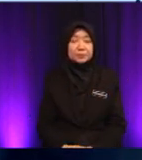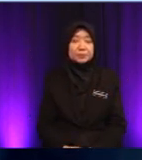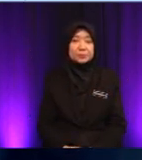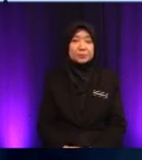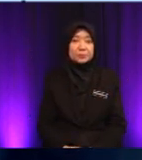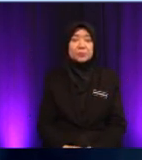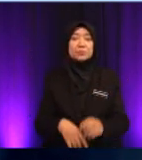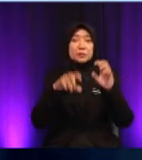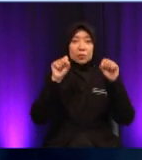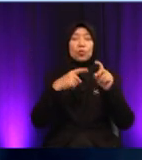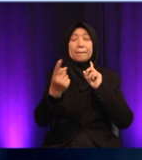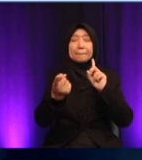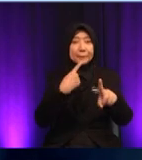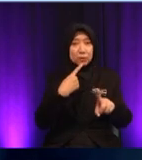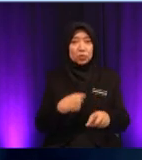dipantulkan